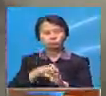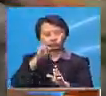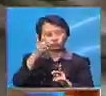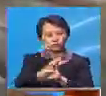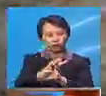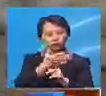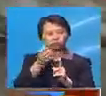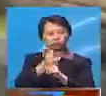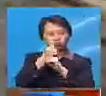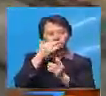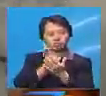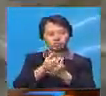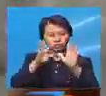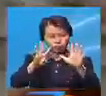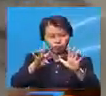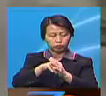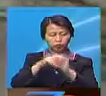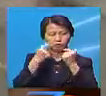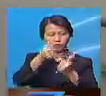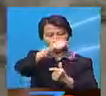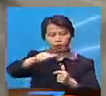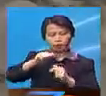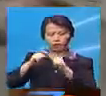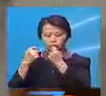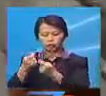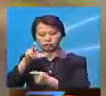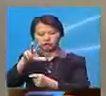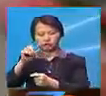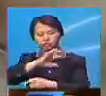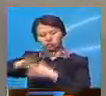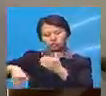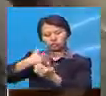pencapaian terbaik tempat ke-9 dalam kategori Asia dan tempat ke-30 keseluruhan.